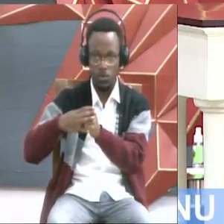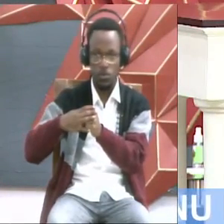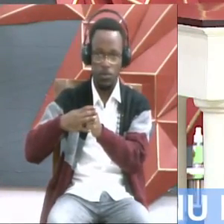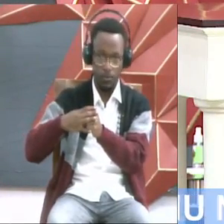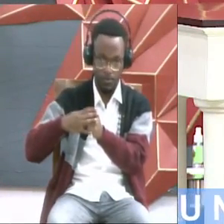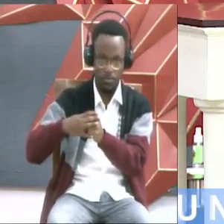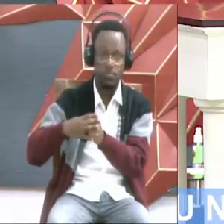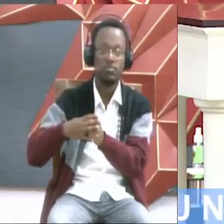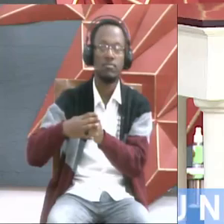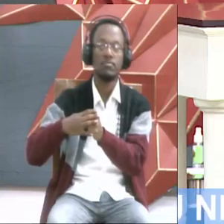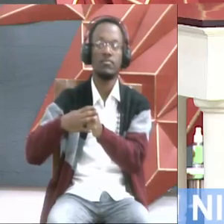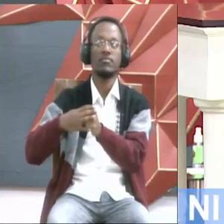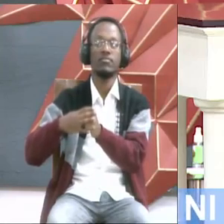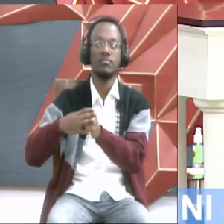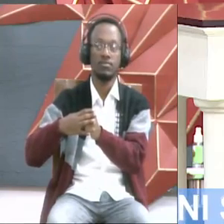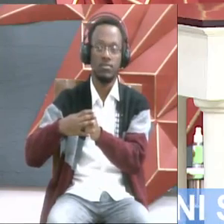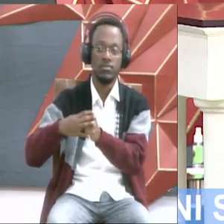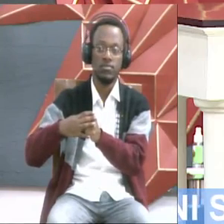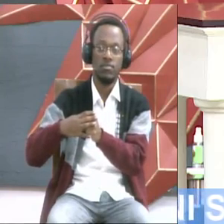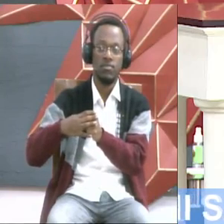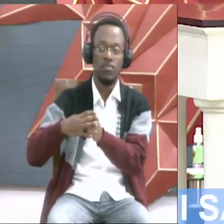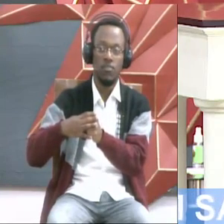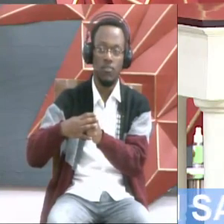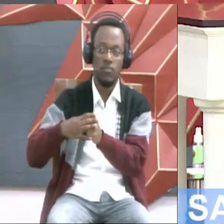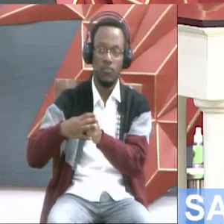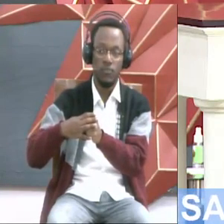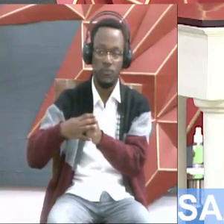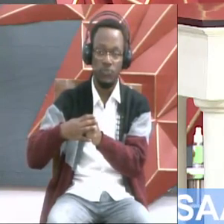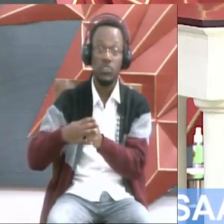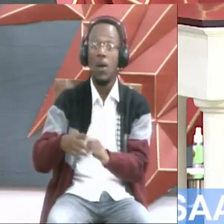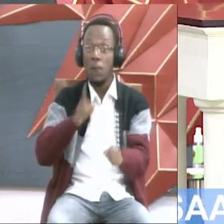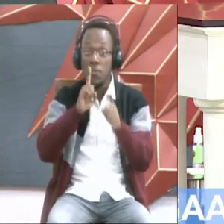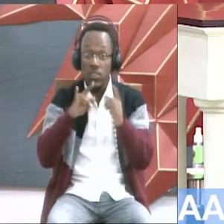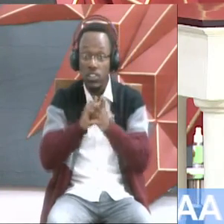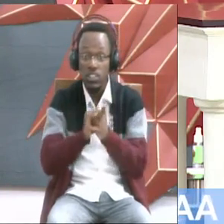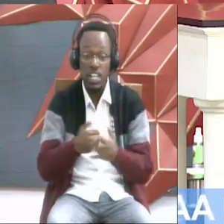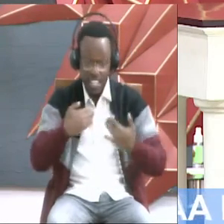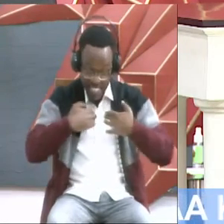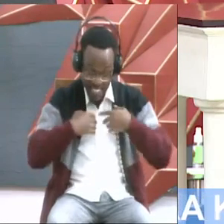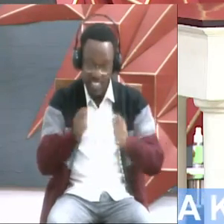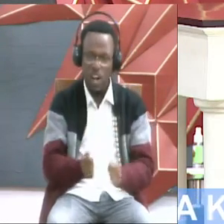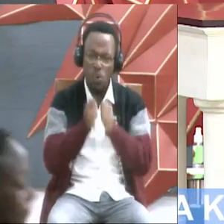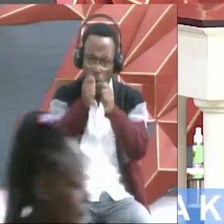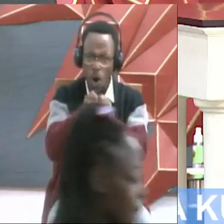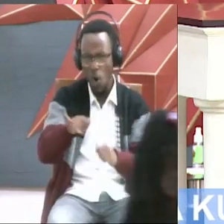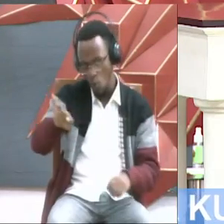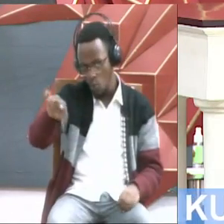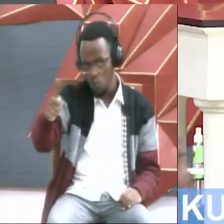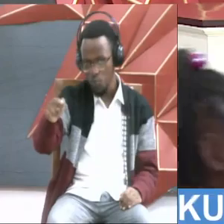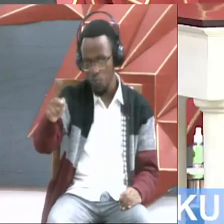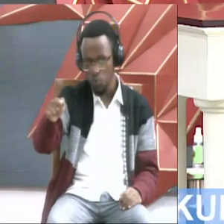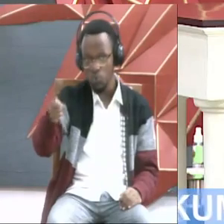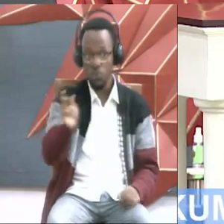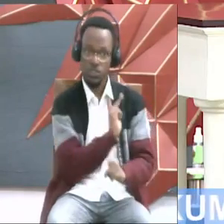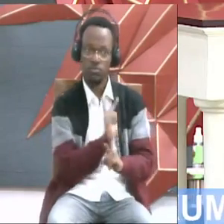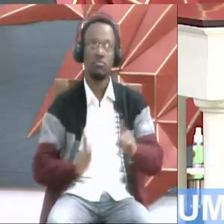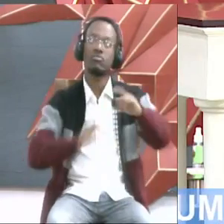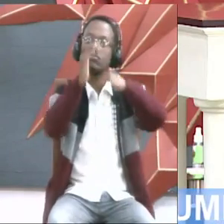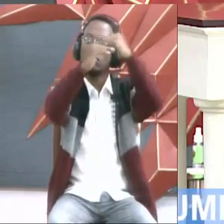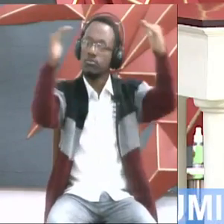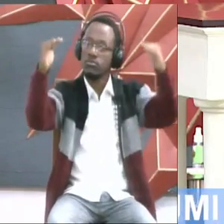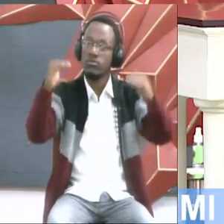Matayo cumi na gatandatu umurongo wa cumi n'icyenda ngo nzoguha imfunguzo z'ubwami bwo mu ijuru kandi